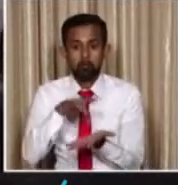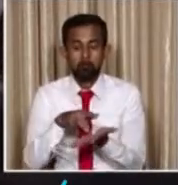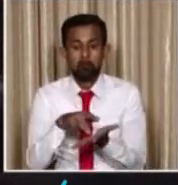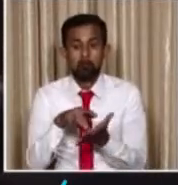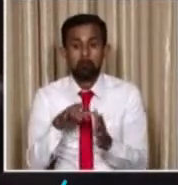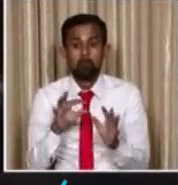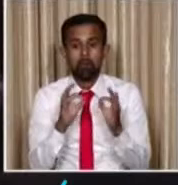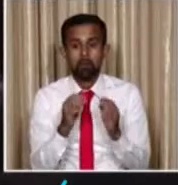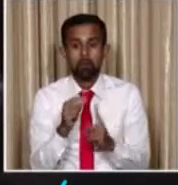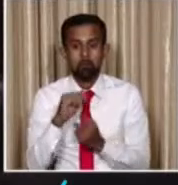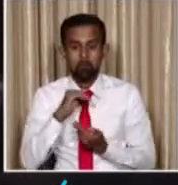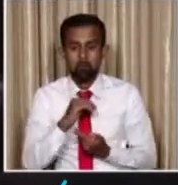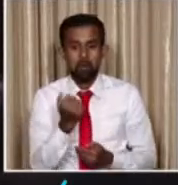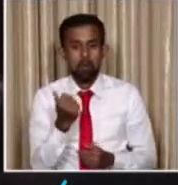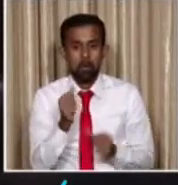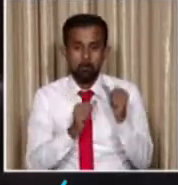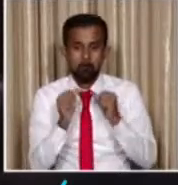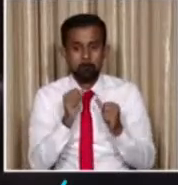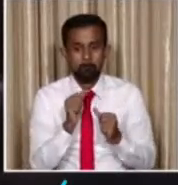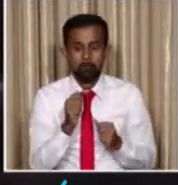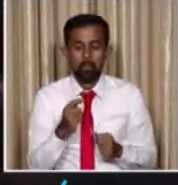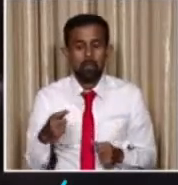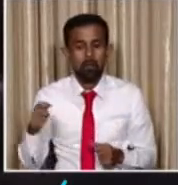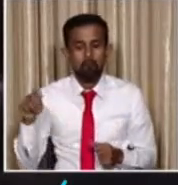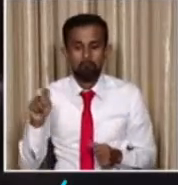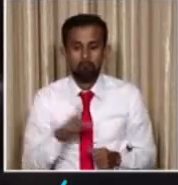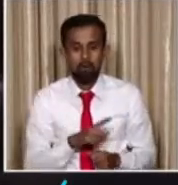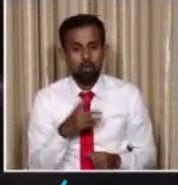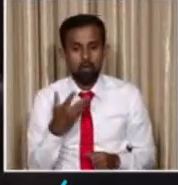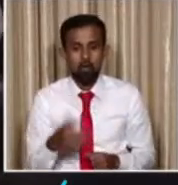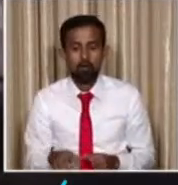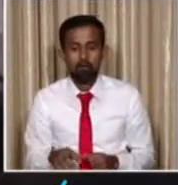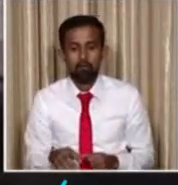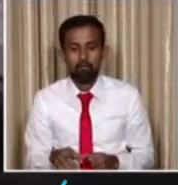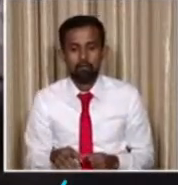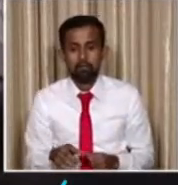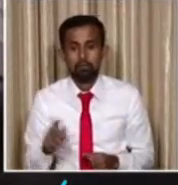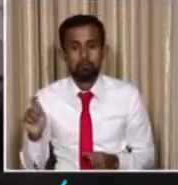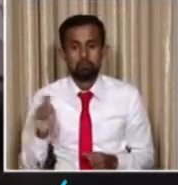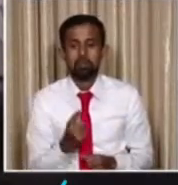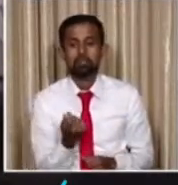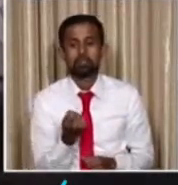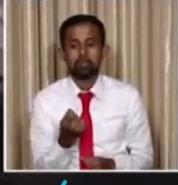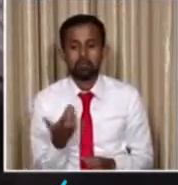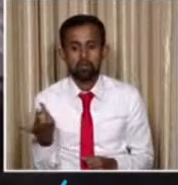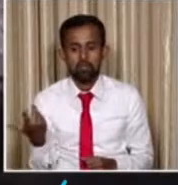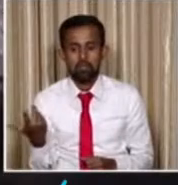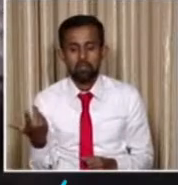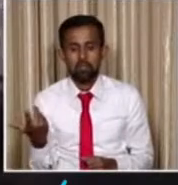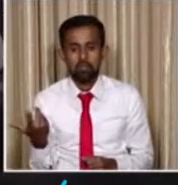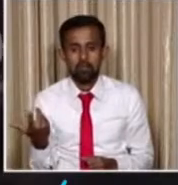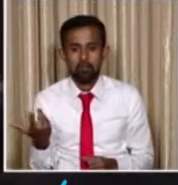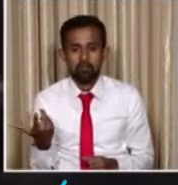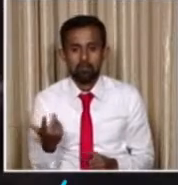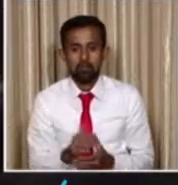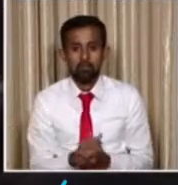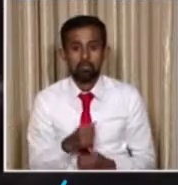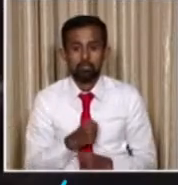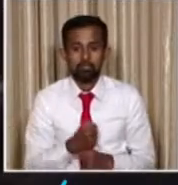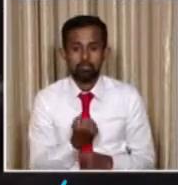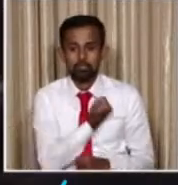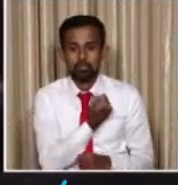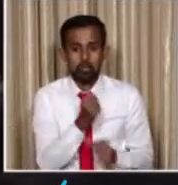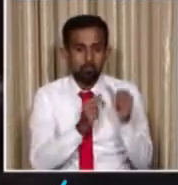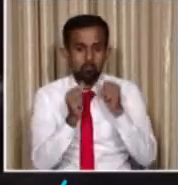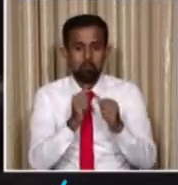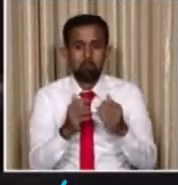පෞද්ගලික රෝහල් වලින් බෙහෙත් ගත්තා. පුද්ගලික රෝහල් වලින් බෙහෙත් ගත්තා. දැන් ඔවුන්ට එහෙම ගන්න සල්ලි නැහැ. ඒ නිසා රජයේ රෝහල් වල බෙහෙත්